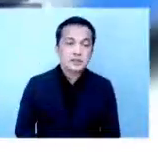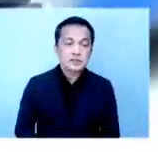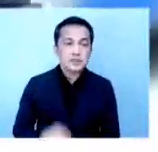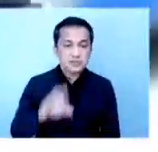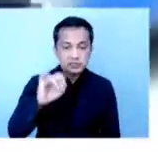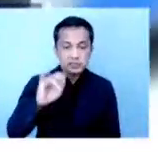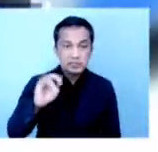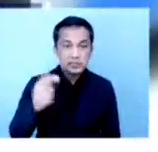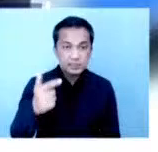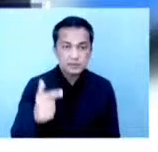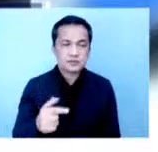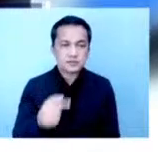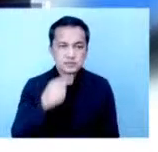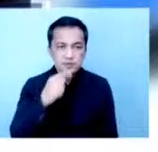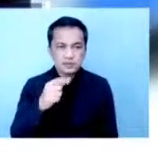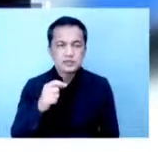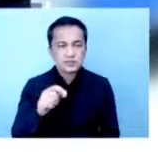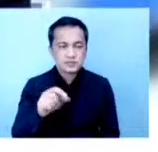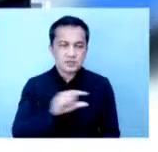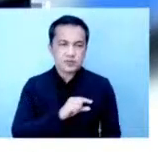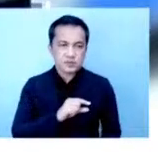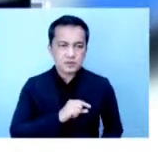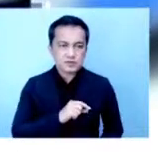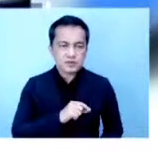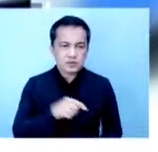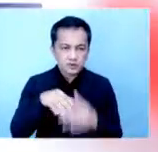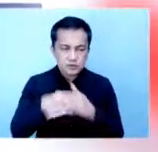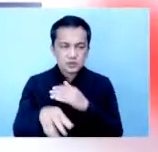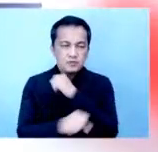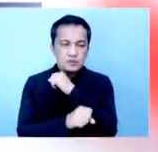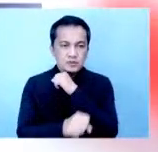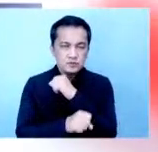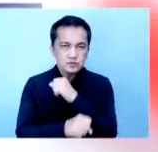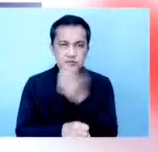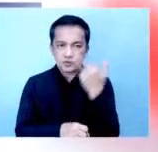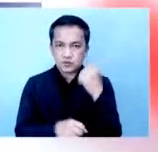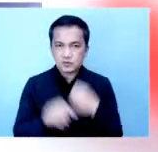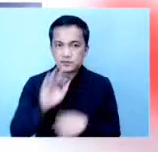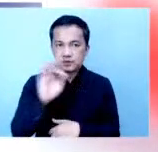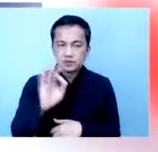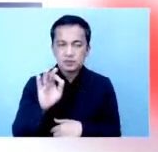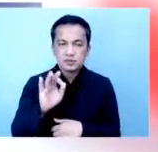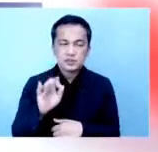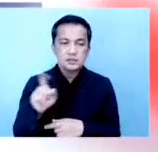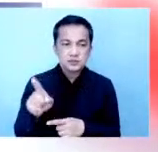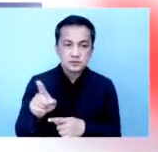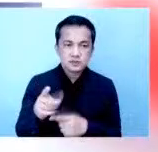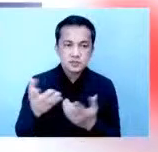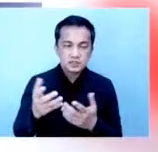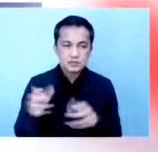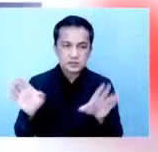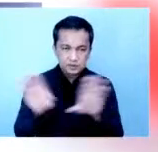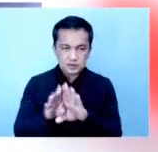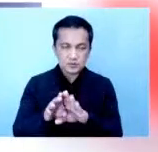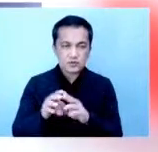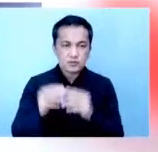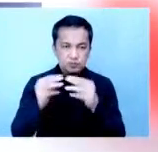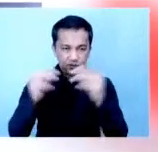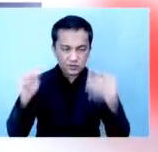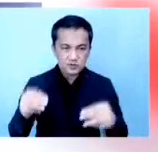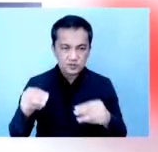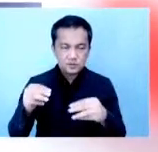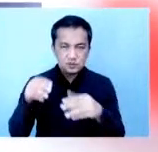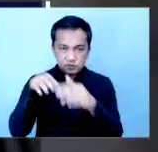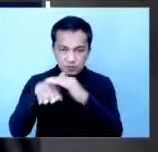Ayon sa San Carlos City Police, umatake ang mga magnanakaw noong Biyernes Santo kung kailan sarado ang mall. Dumaan daw ang